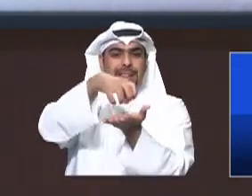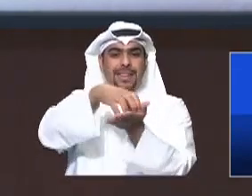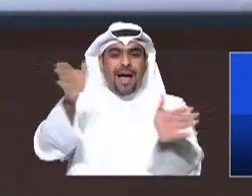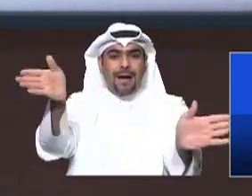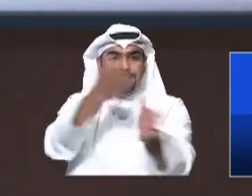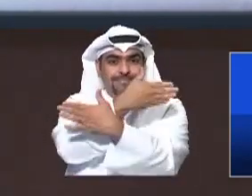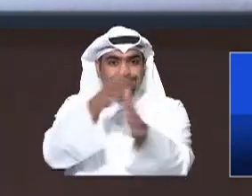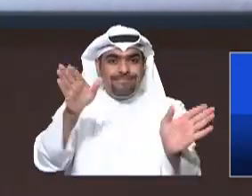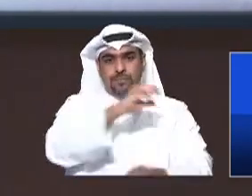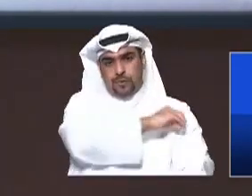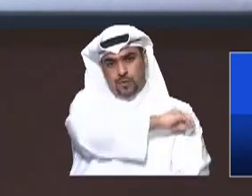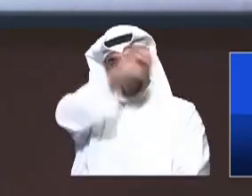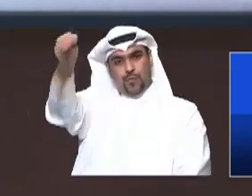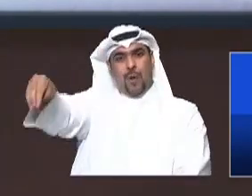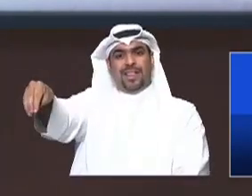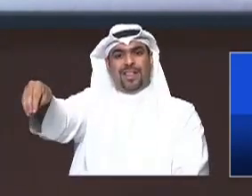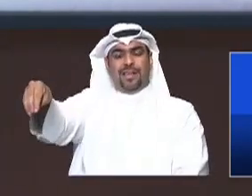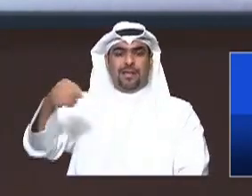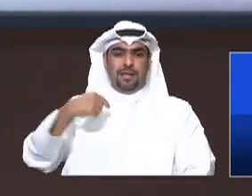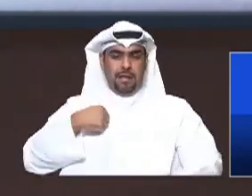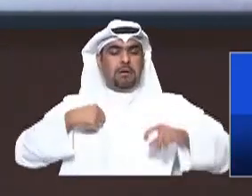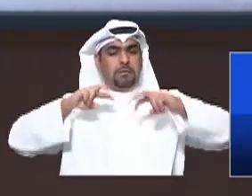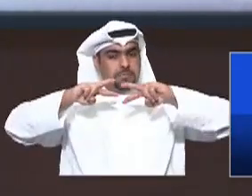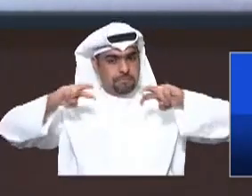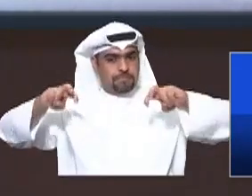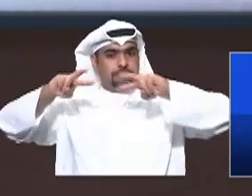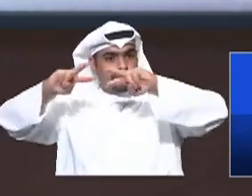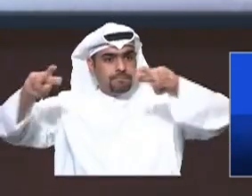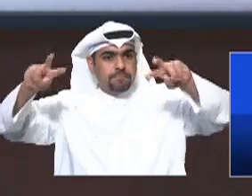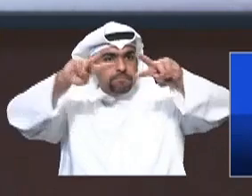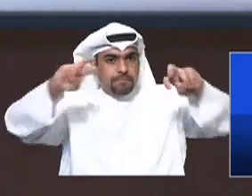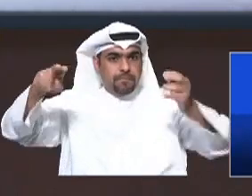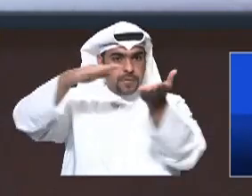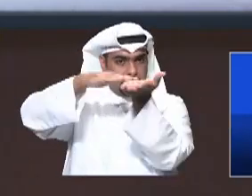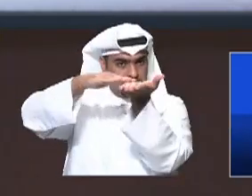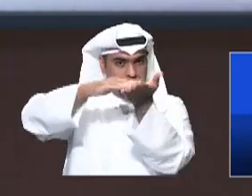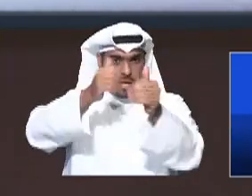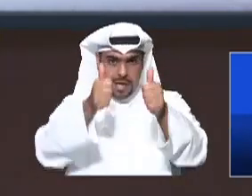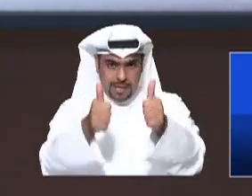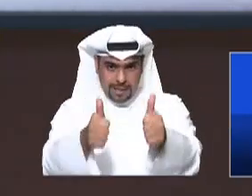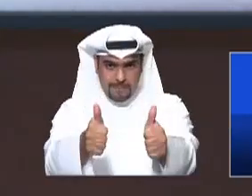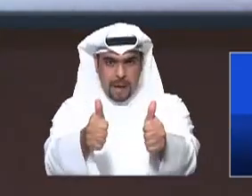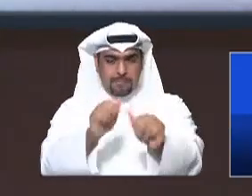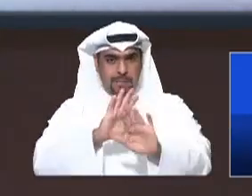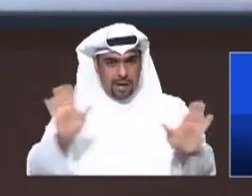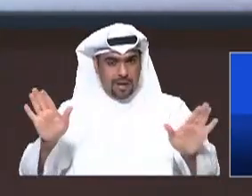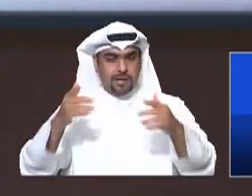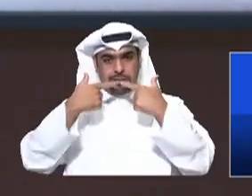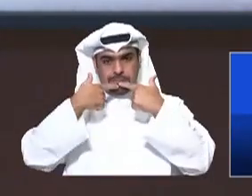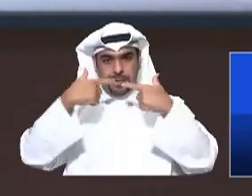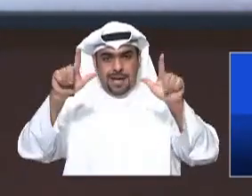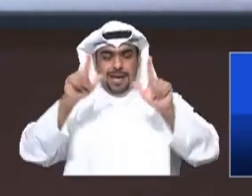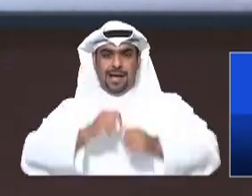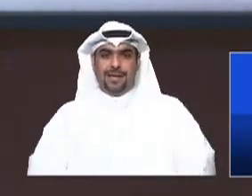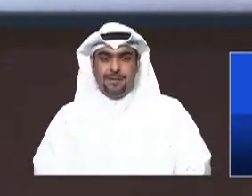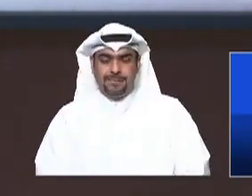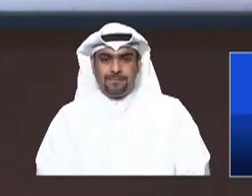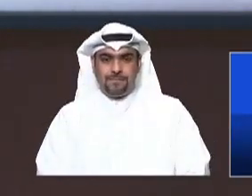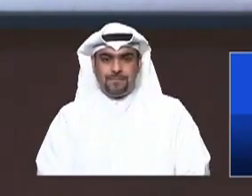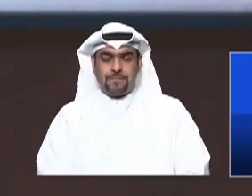شافية وكافية عن هذا الموضوع، ومن ثم نتخذ إحنا القرار المناسب اللي يصب في مصلحة الموضوع نفسه. مرات